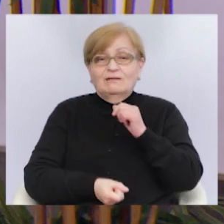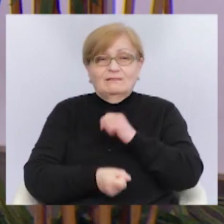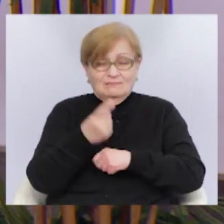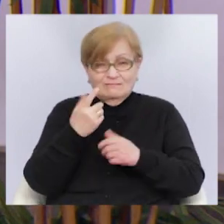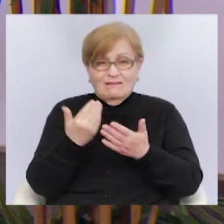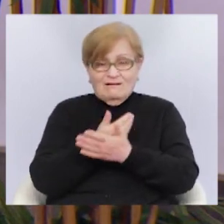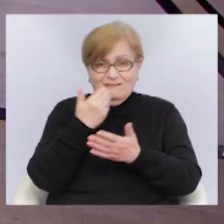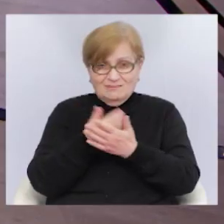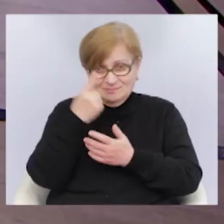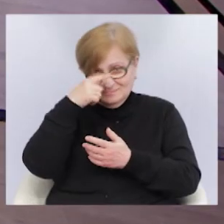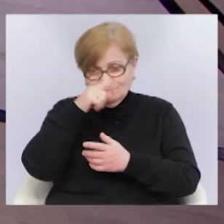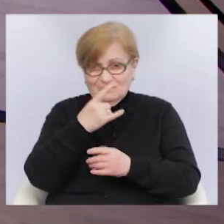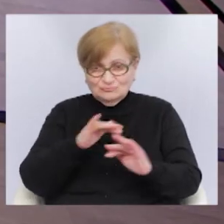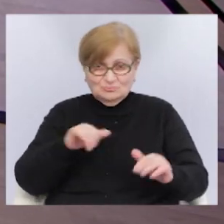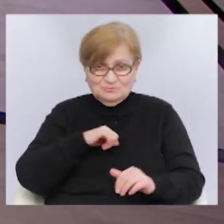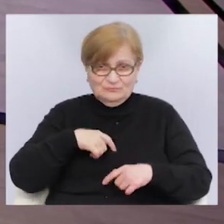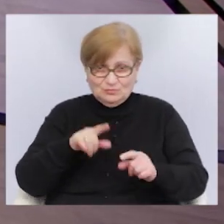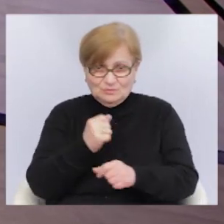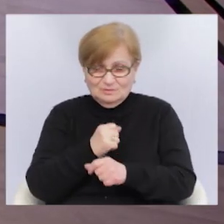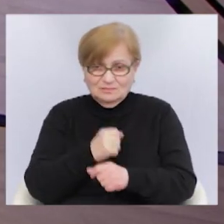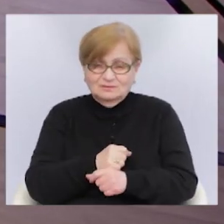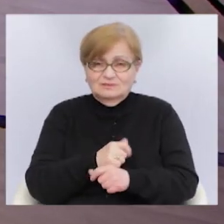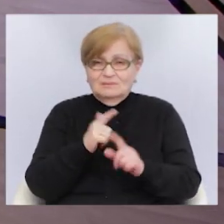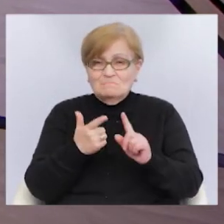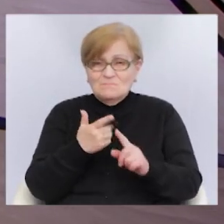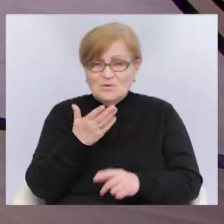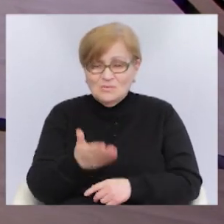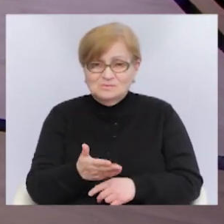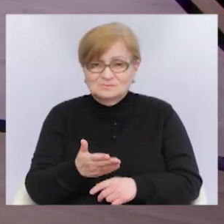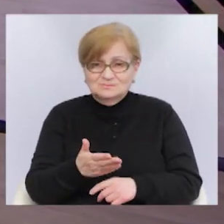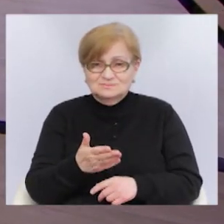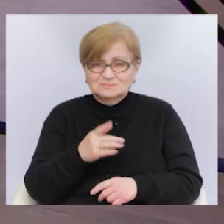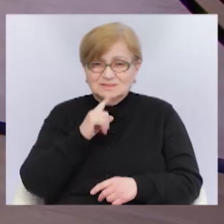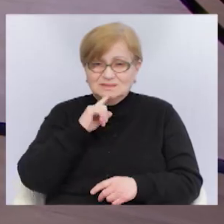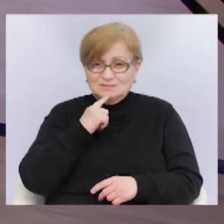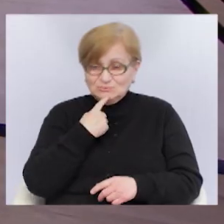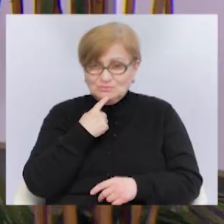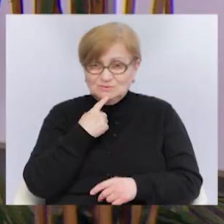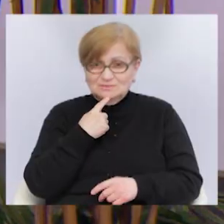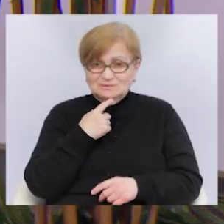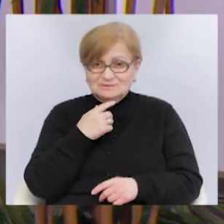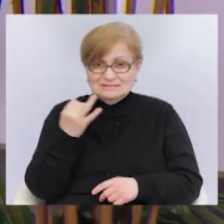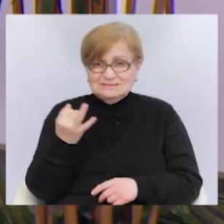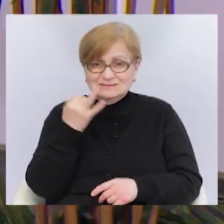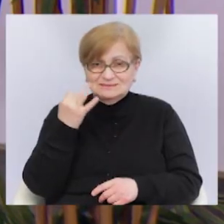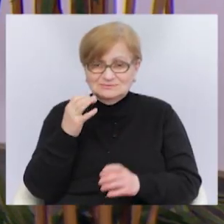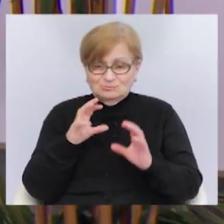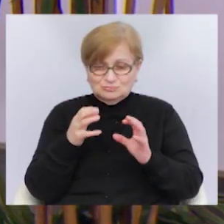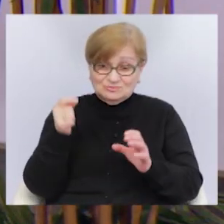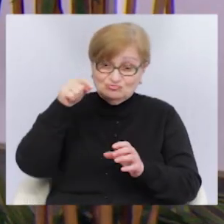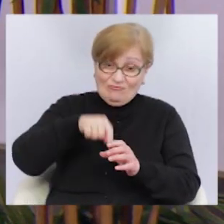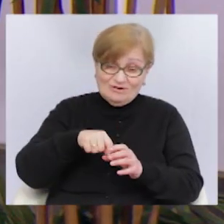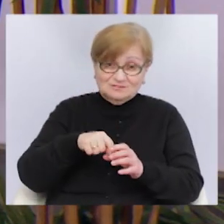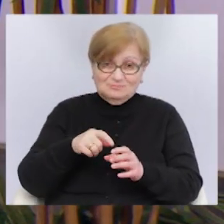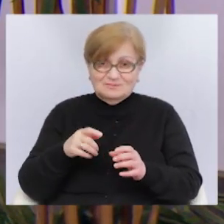თავისი შეუძლია თქნან. მეორე რომ იმდენად ესეთი ანუ რთული რო არის ხო გიჩდება ინტერესი გიჩდება და